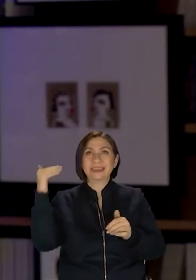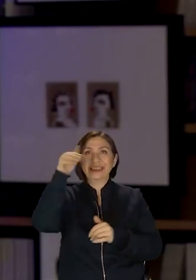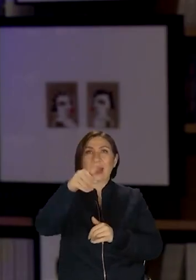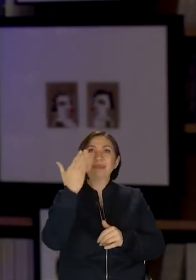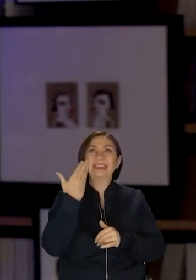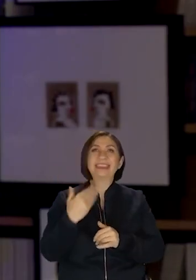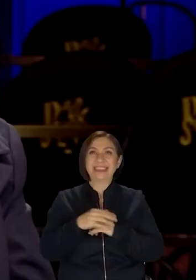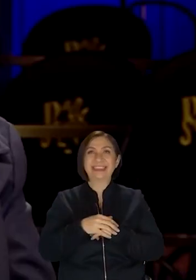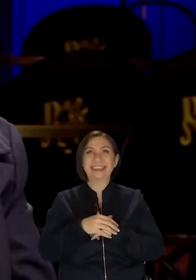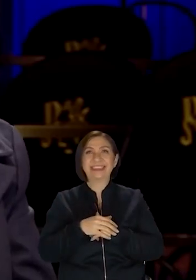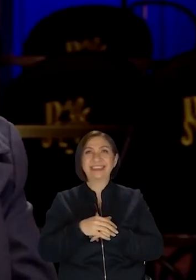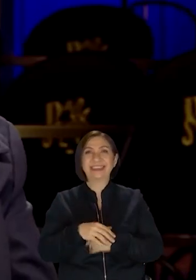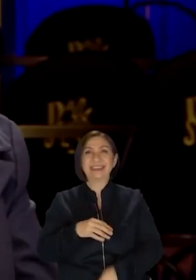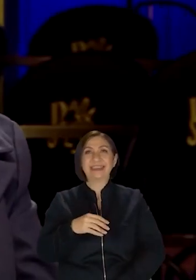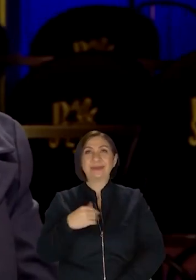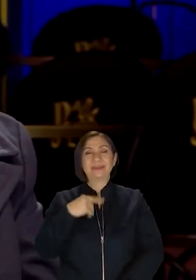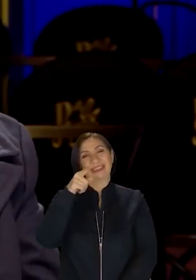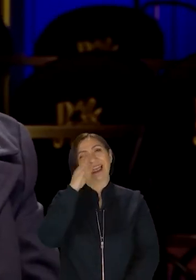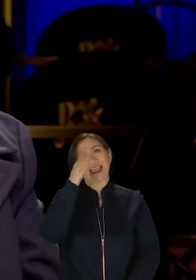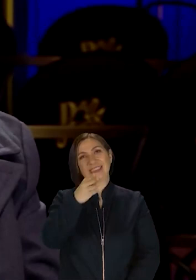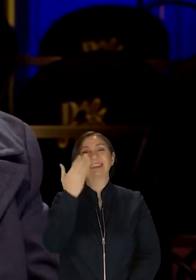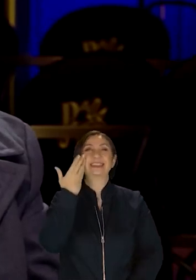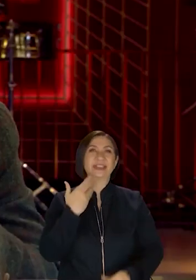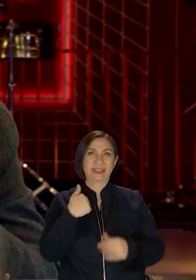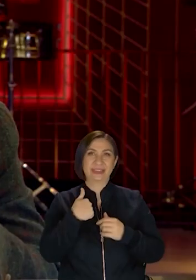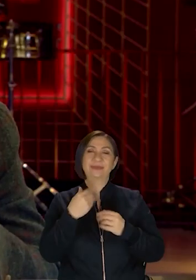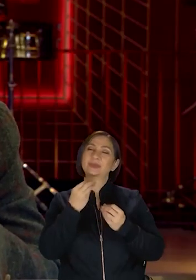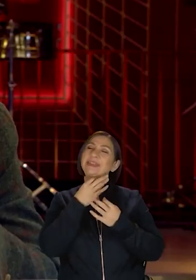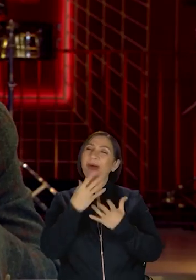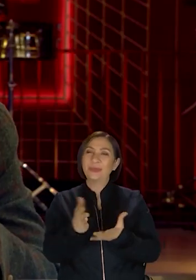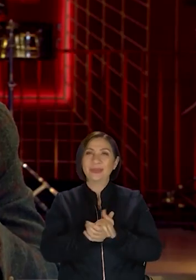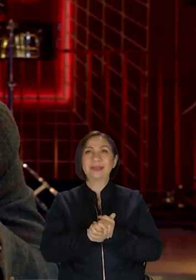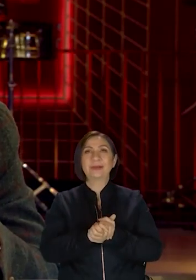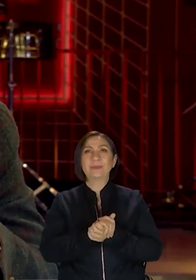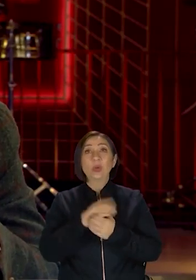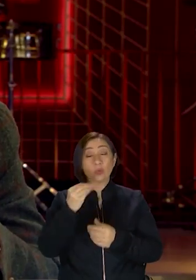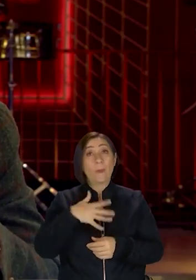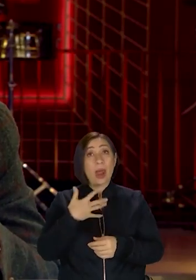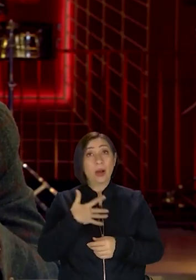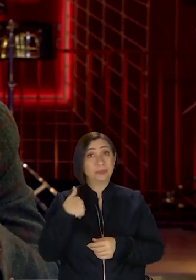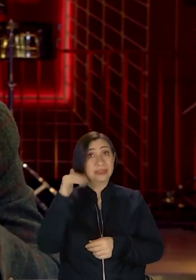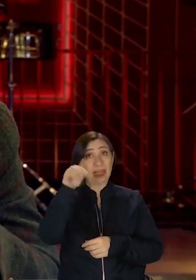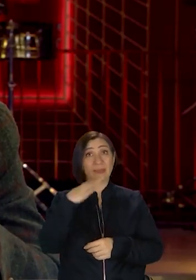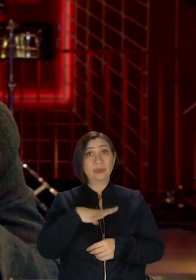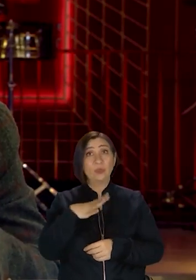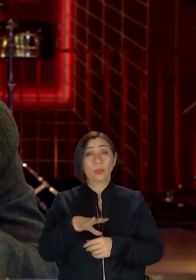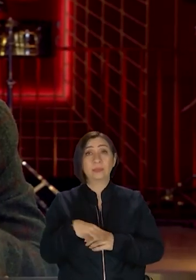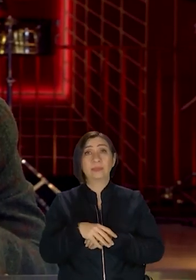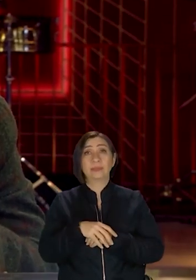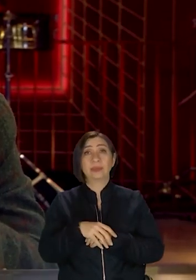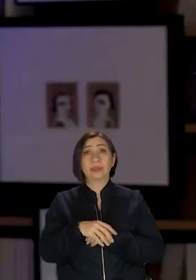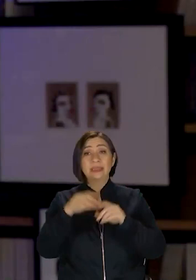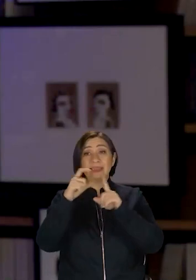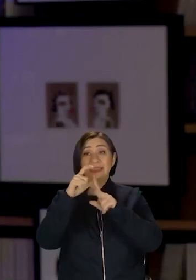ki. O 4 günleri biz izleyeceğiz. Biz size geleceğiz. Evet. Biz geleceğiz. Canım efendim. Hayır, ben çok merak ediyorum çünkü gelmek istiyorum.